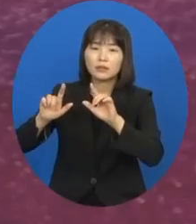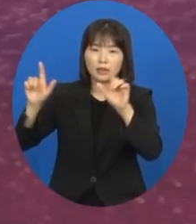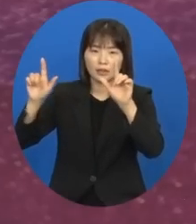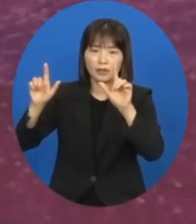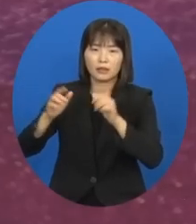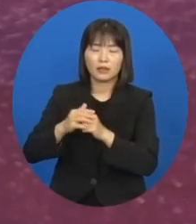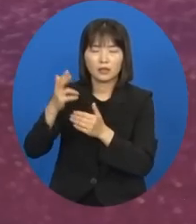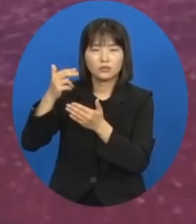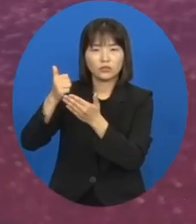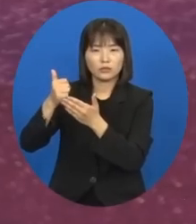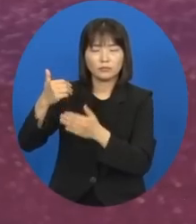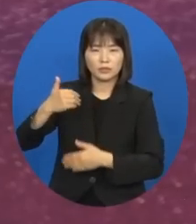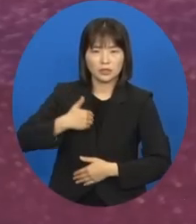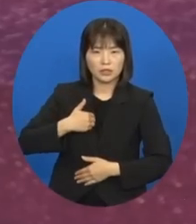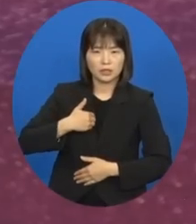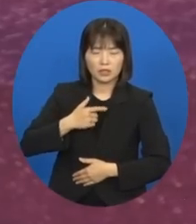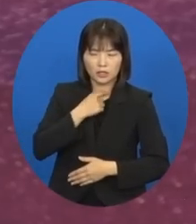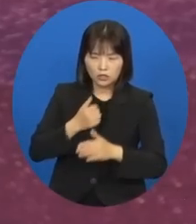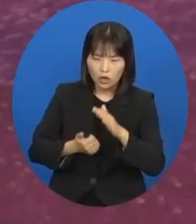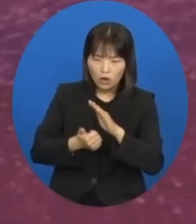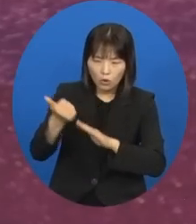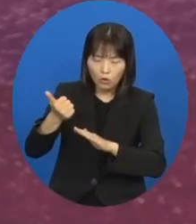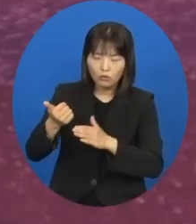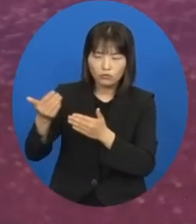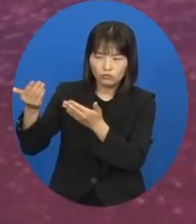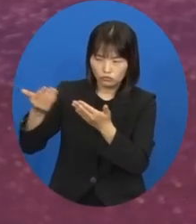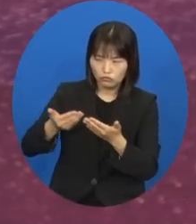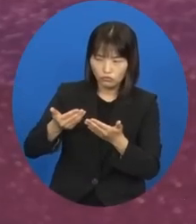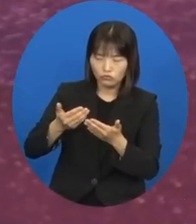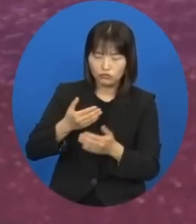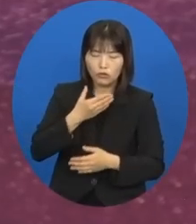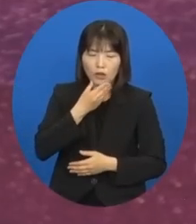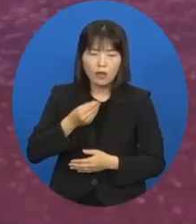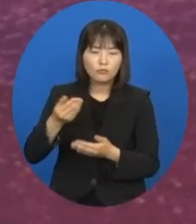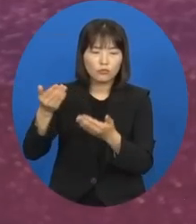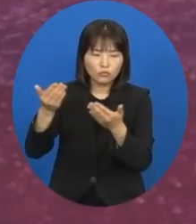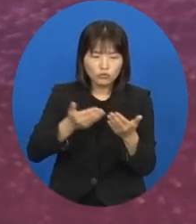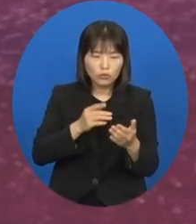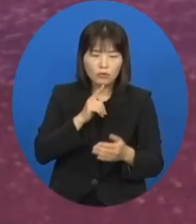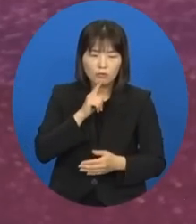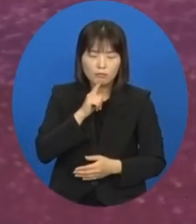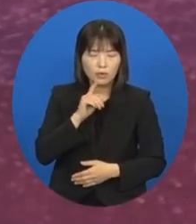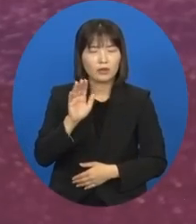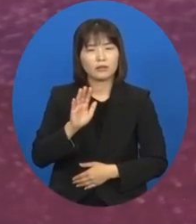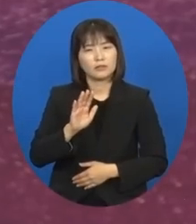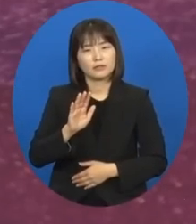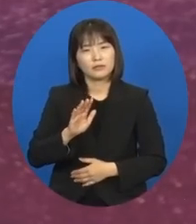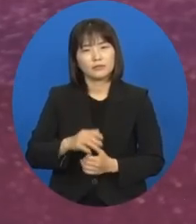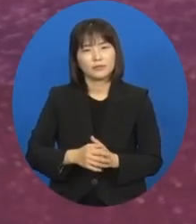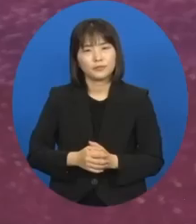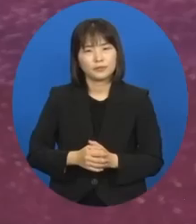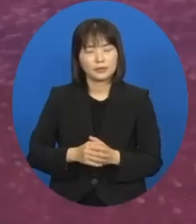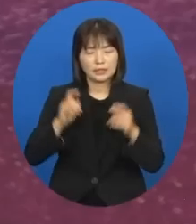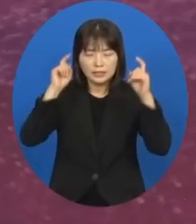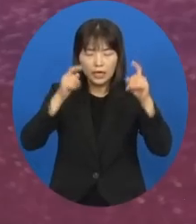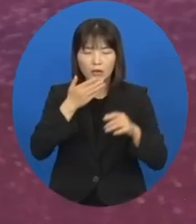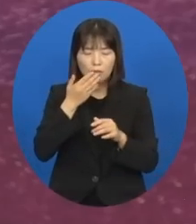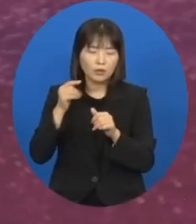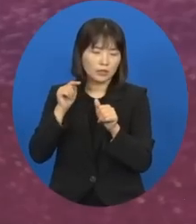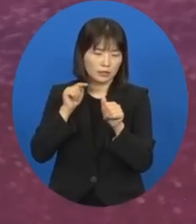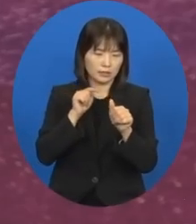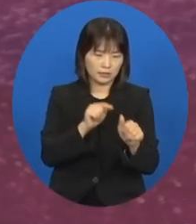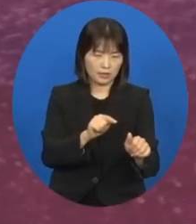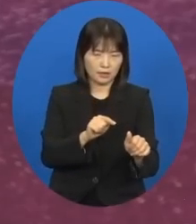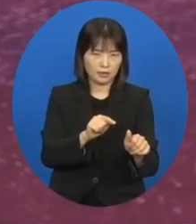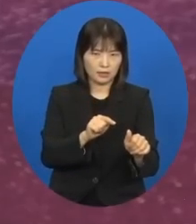주님은 제게 성공을 주마 행복을 주마 하지 않으셨습니다 양을 먹이라